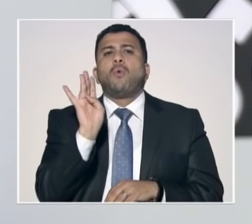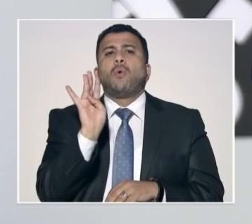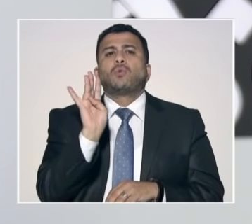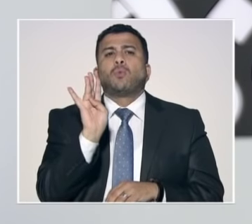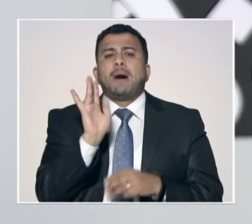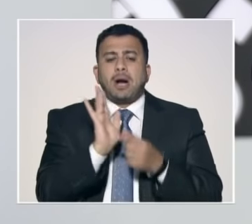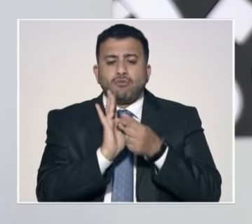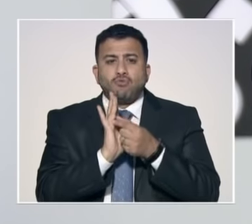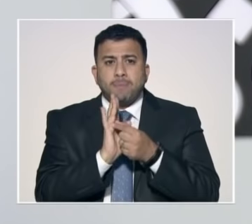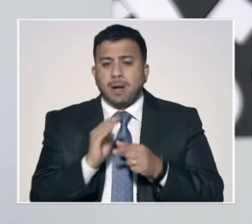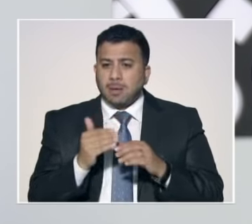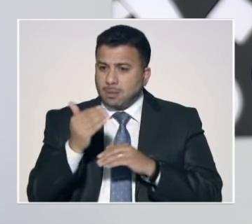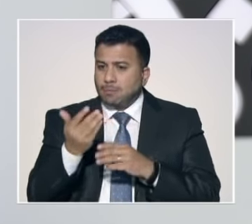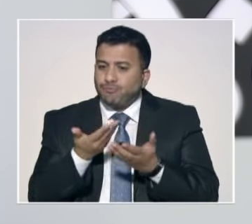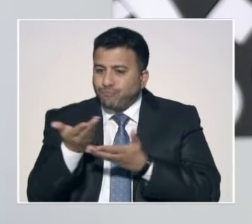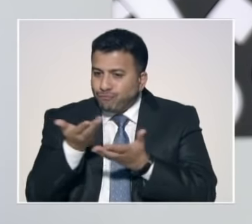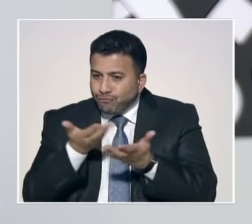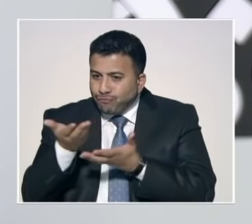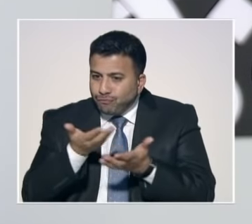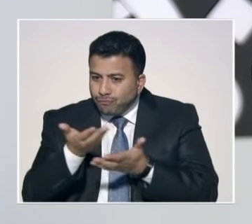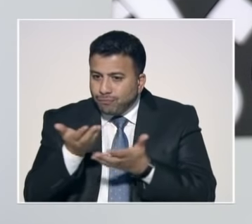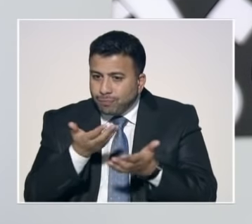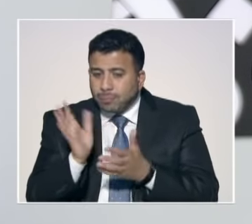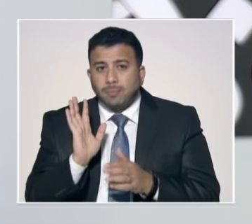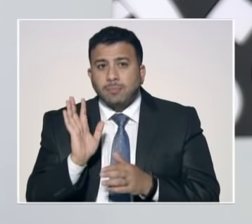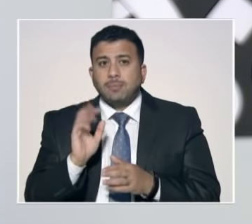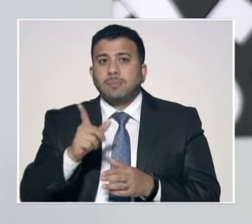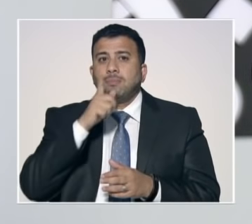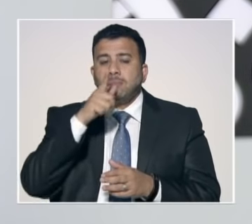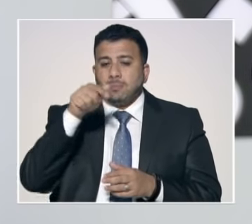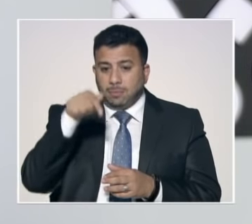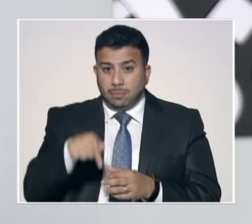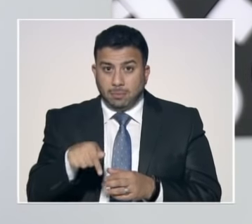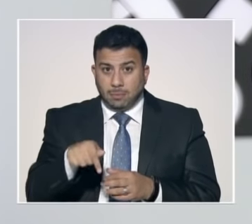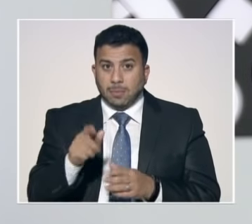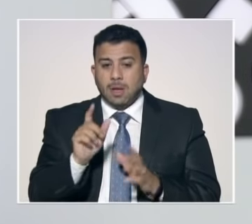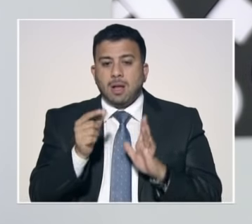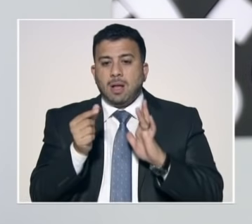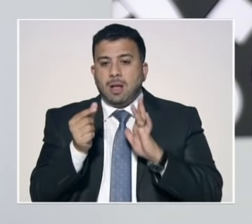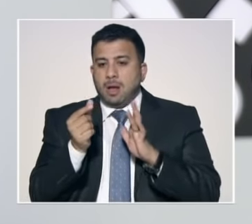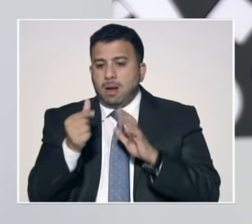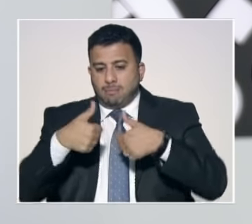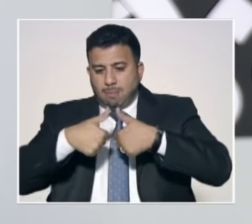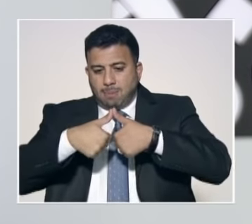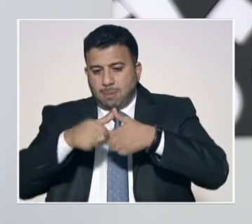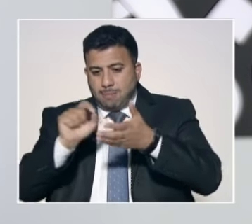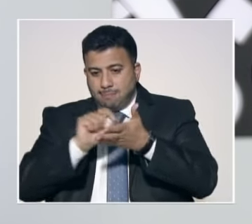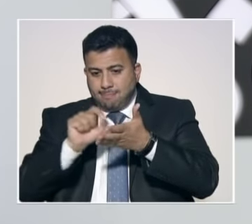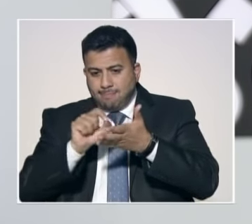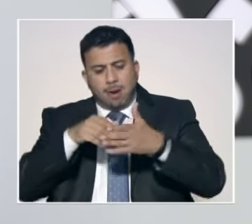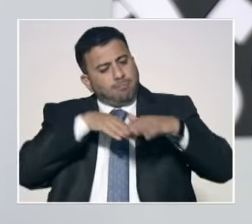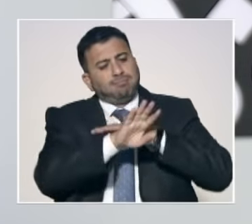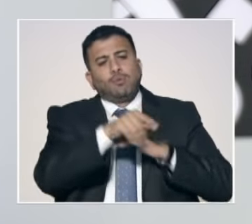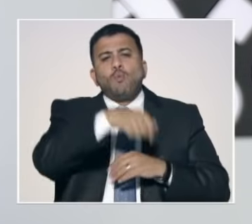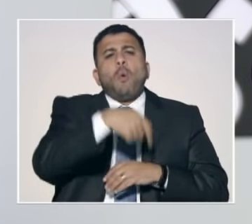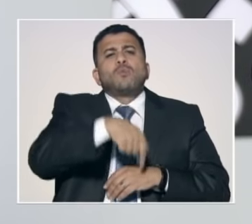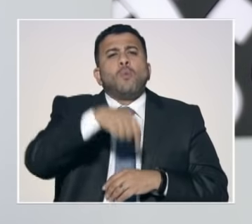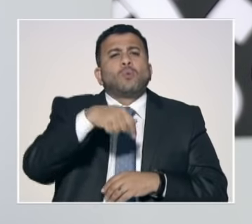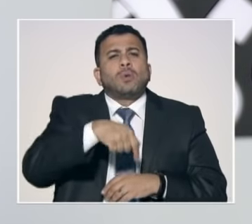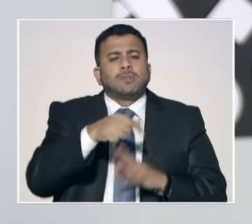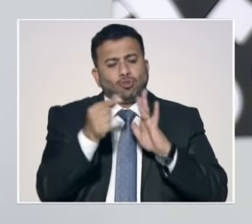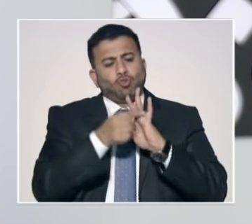الخطبة، ثم بعد ذلك العقد يكتب ليلة الدخلة، يعني مثلا وافقوا أن